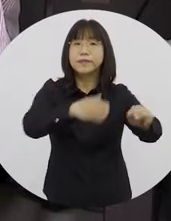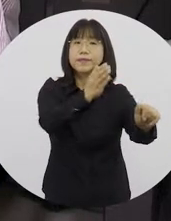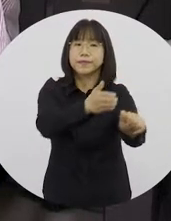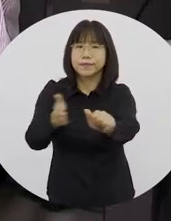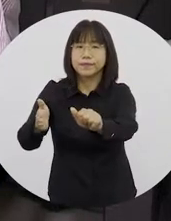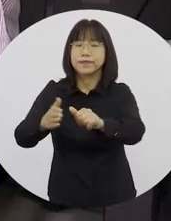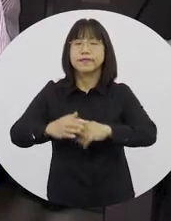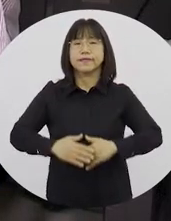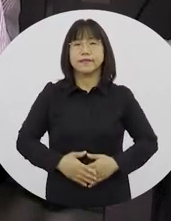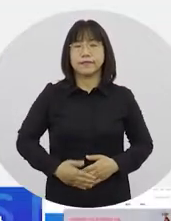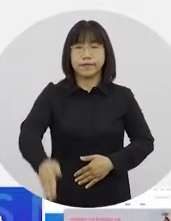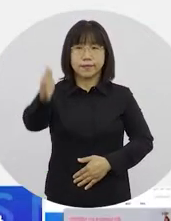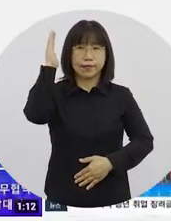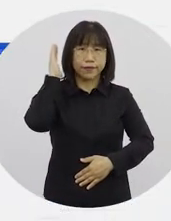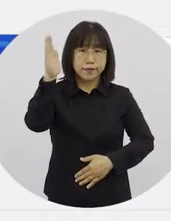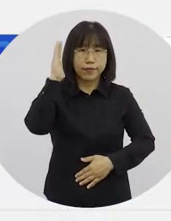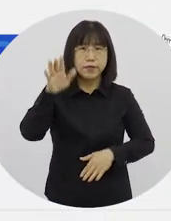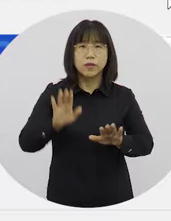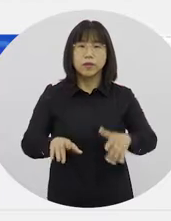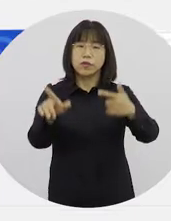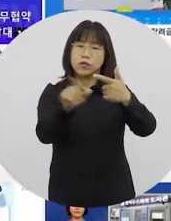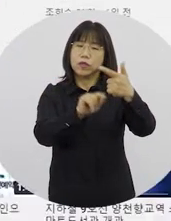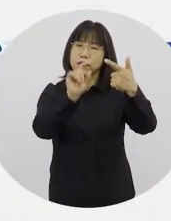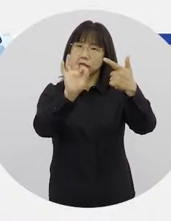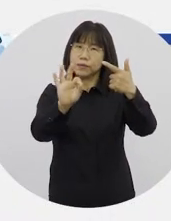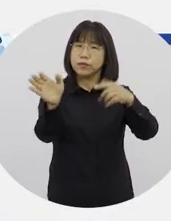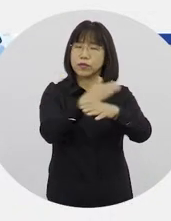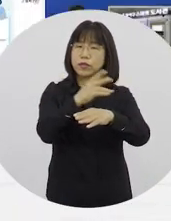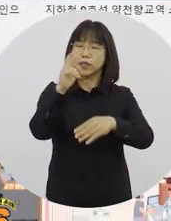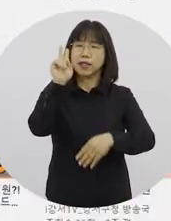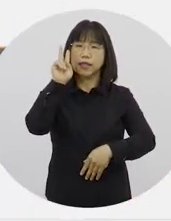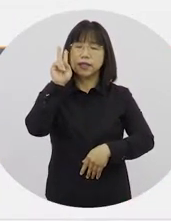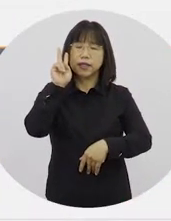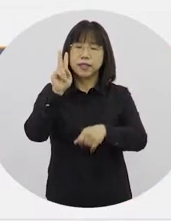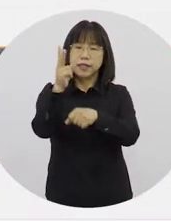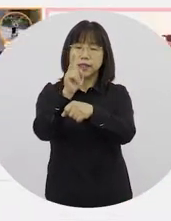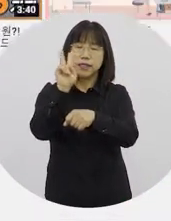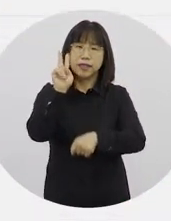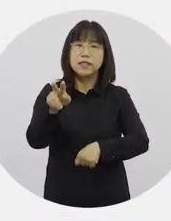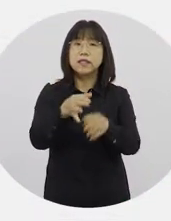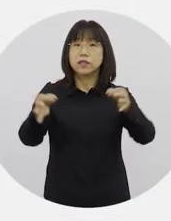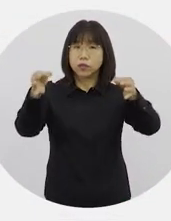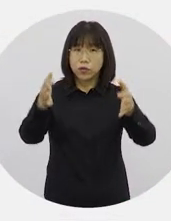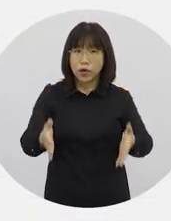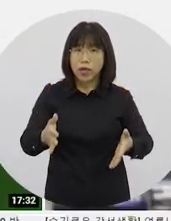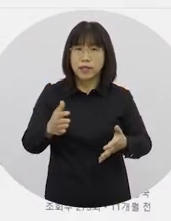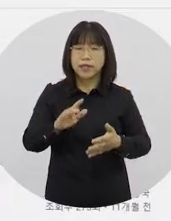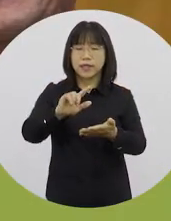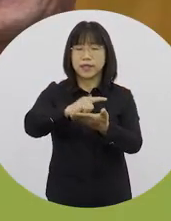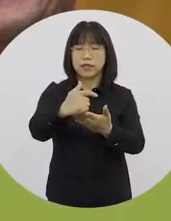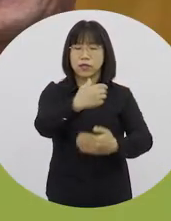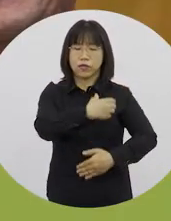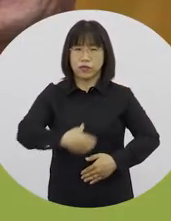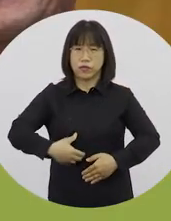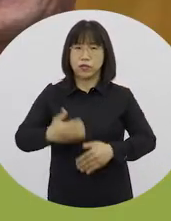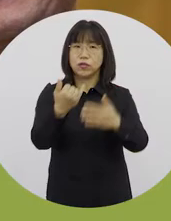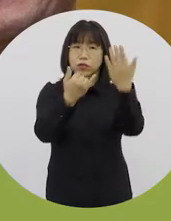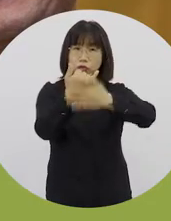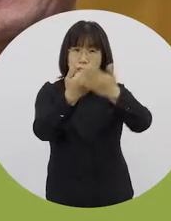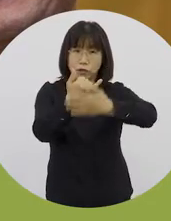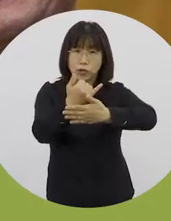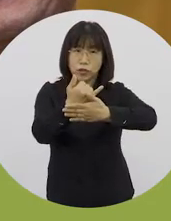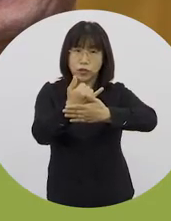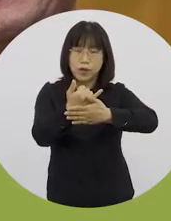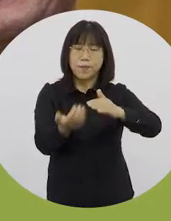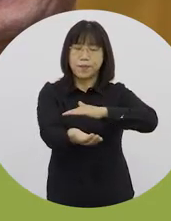참여를 바랍니다 강좌는 오는 10일부터 12일까지 강서구청 유튜브 채널을 계시 되며 사전 질문을